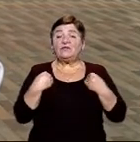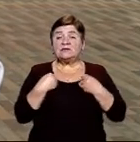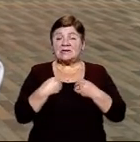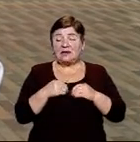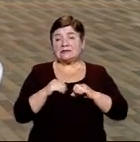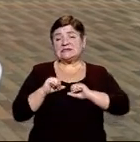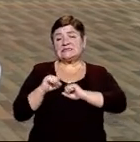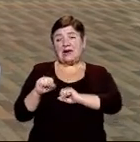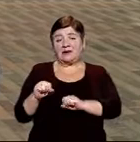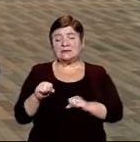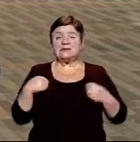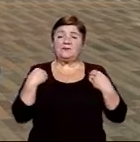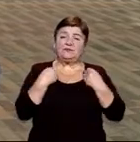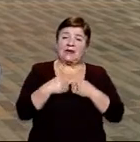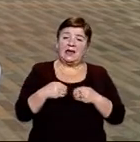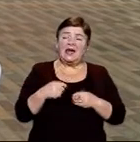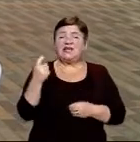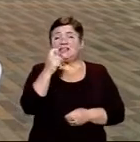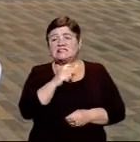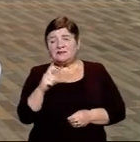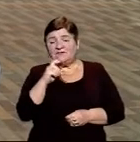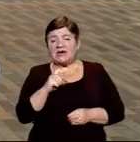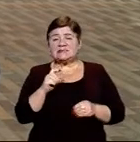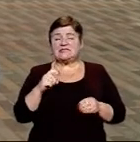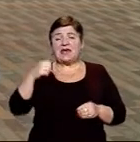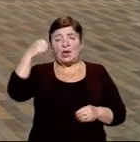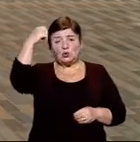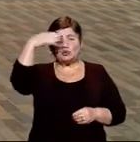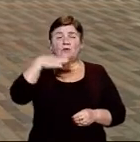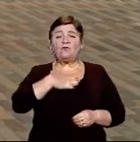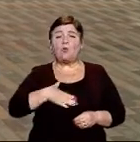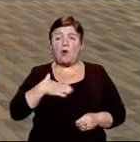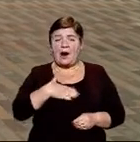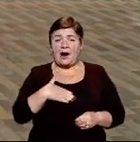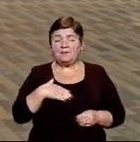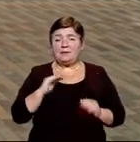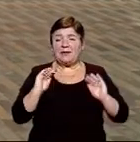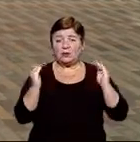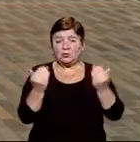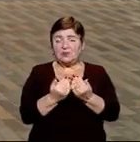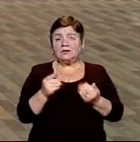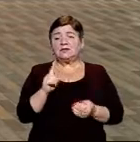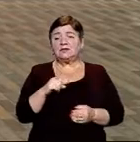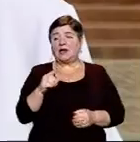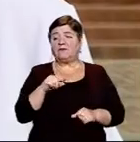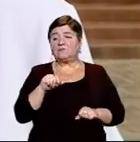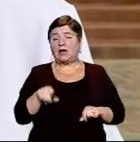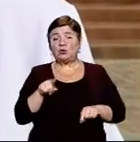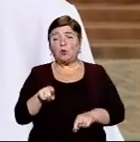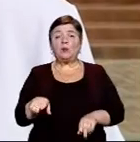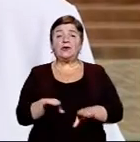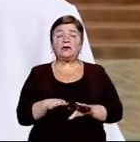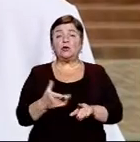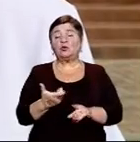індивідуального захисту, їхнє роздягання, дезінфекція, душові кабіни і кімнати відпочинку. Ну, я рахую, що тут зроблено все на тому рівні.